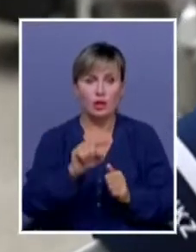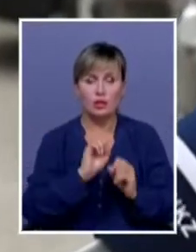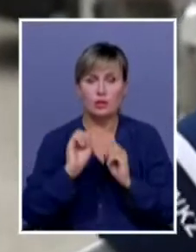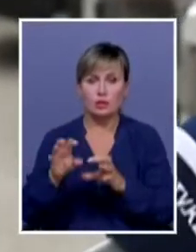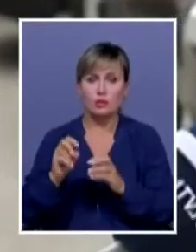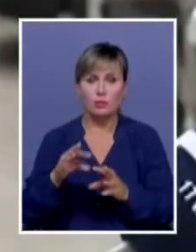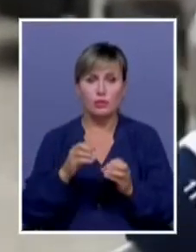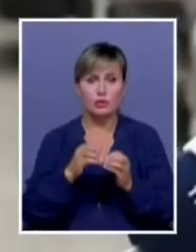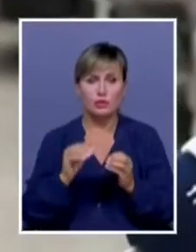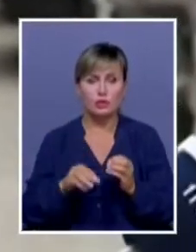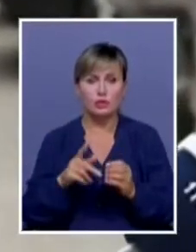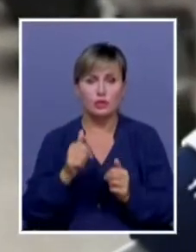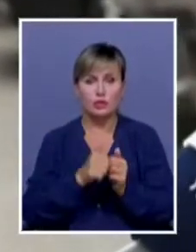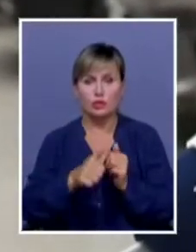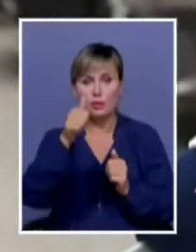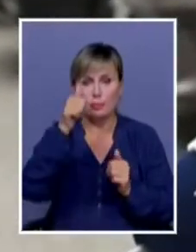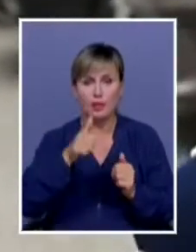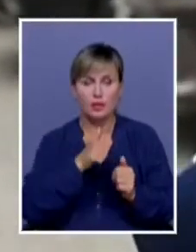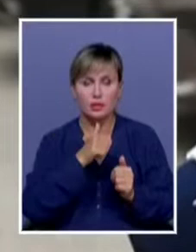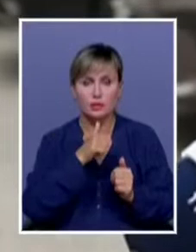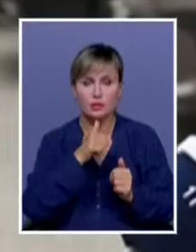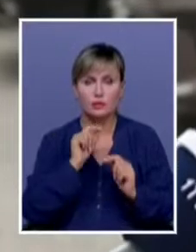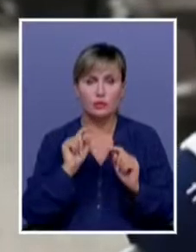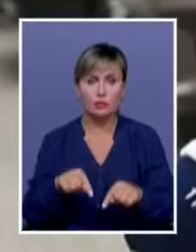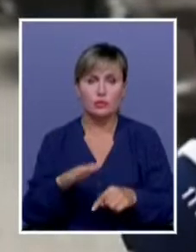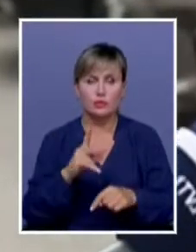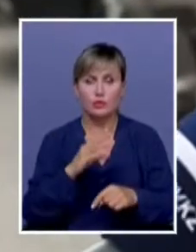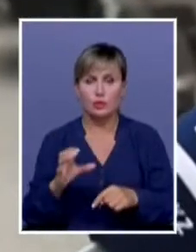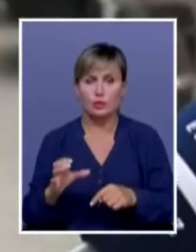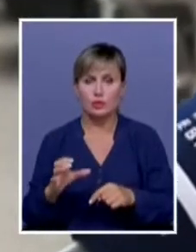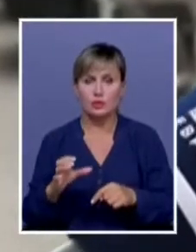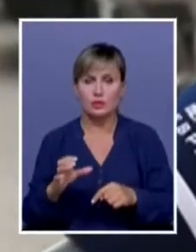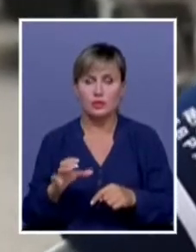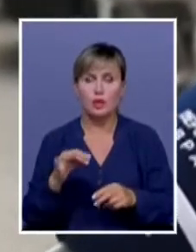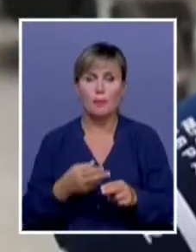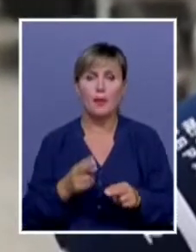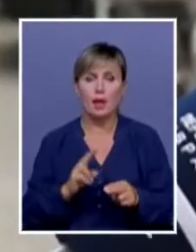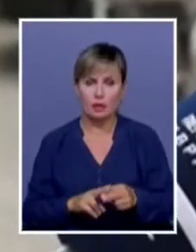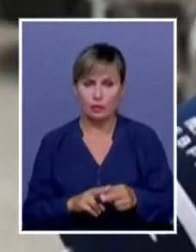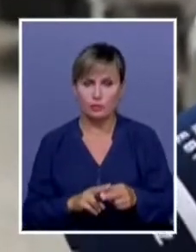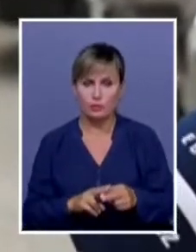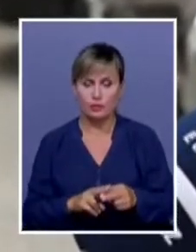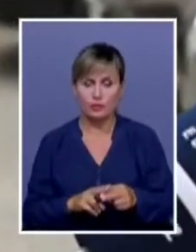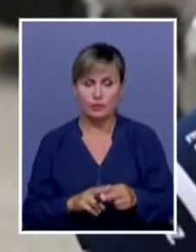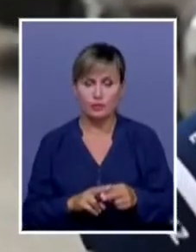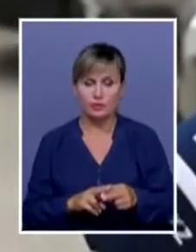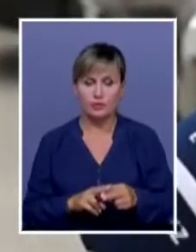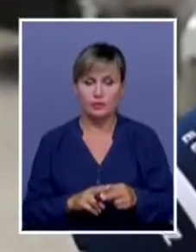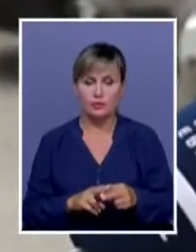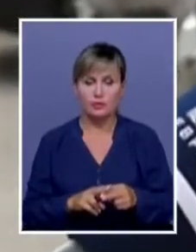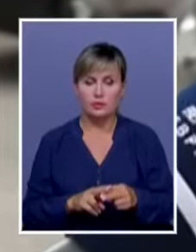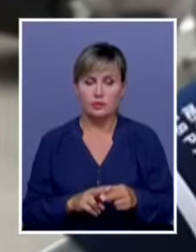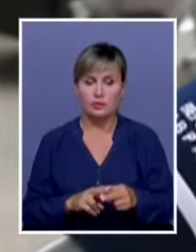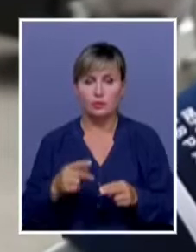по 10 тысяч тенге ежемесячно вступительные взносы. Поэтому они